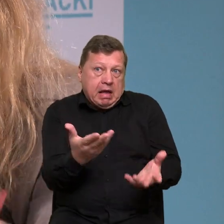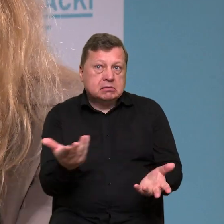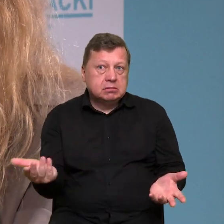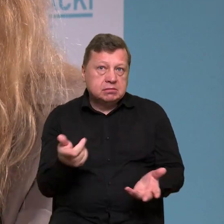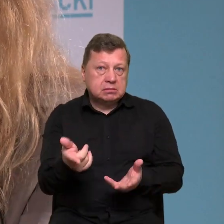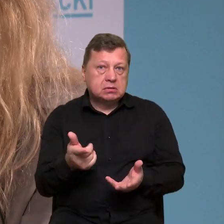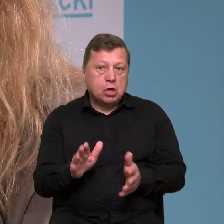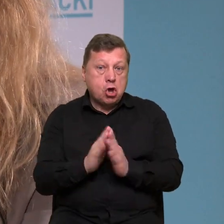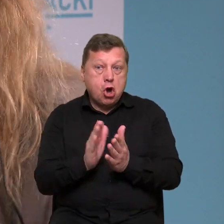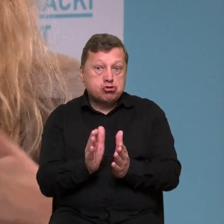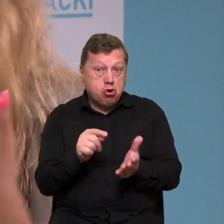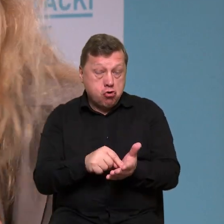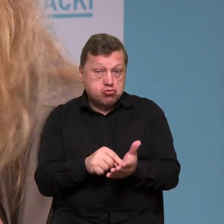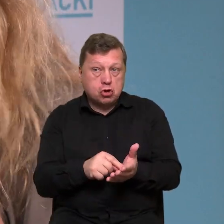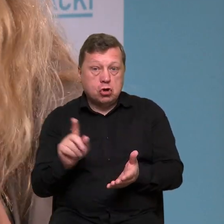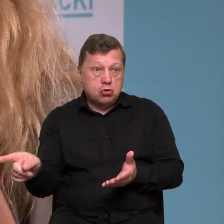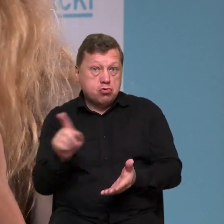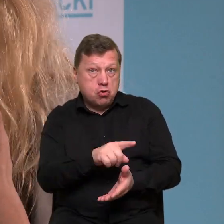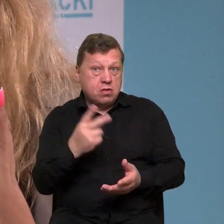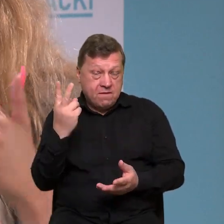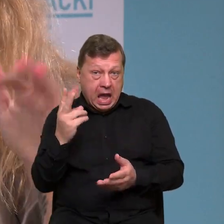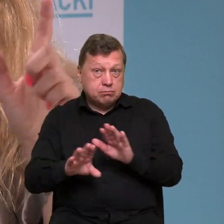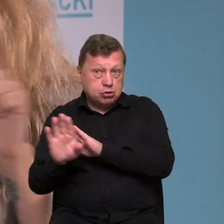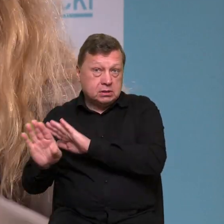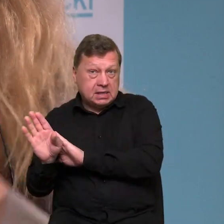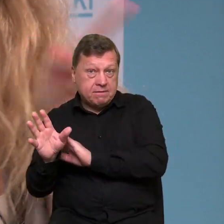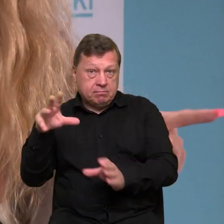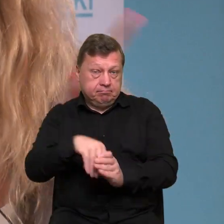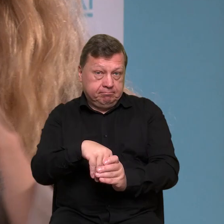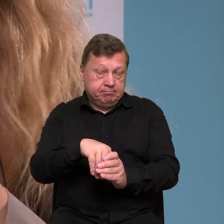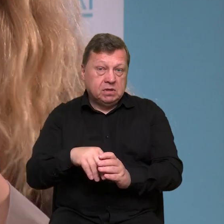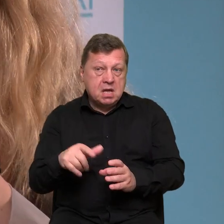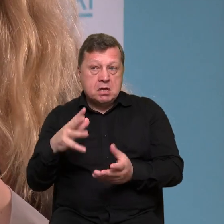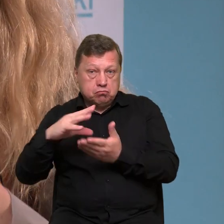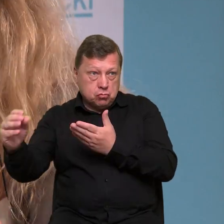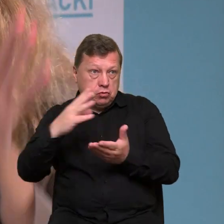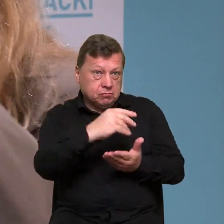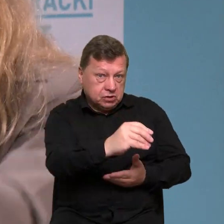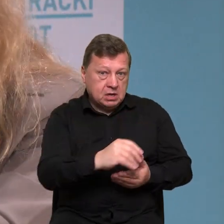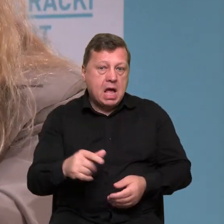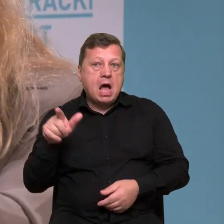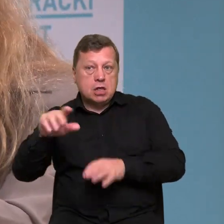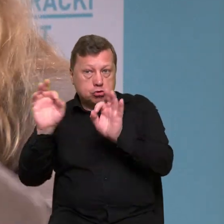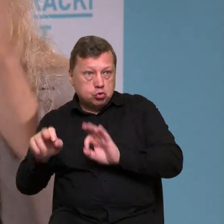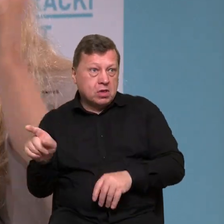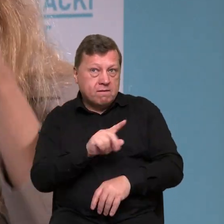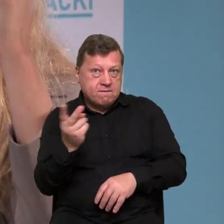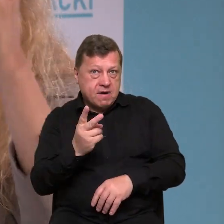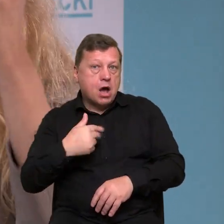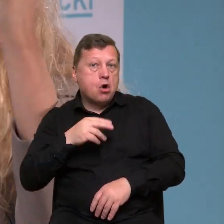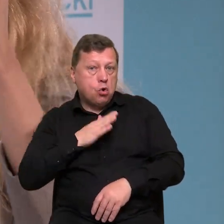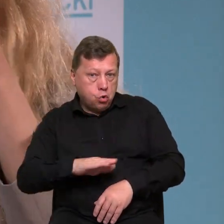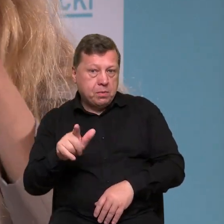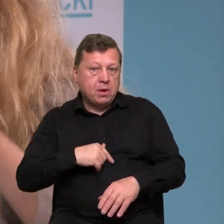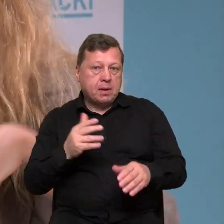książce, to oba przedstawienia je podjęły. Lubiłam obie te sztuki, oba te przedstawienia, ale